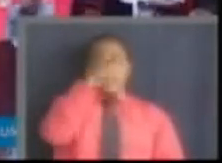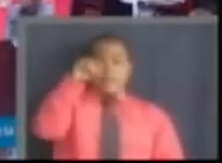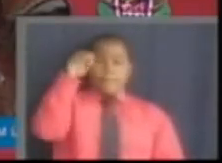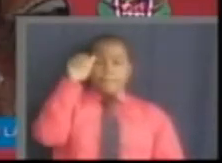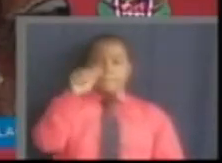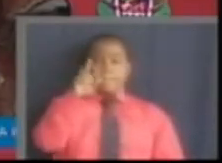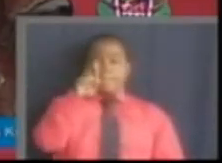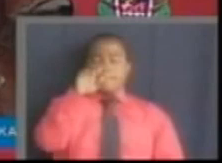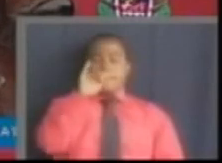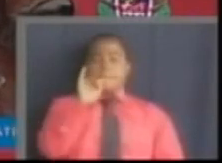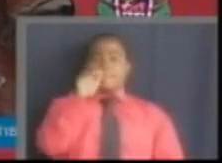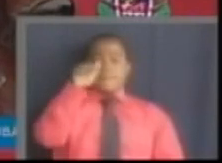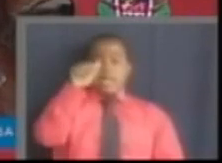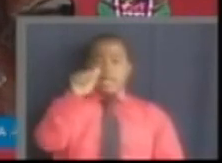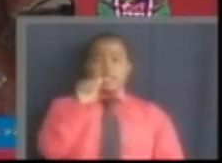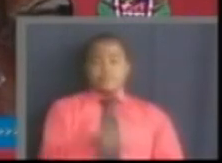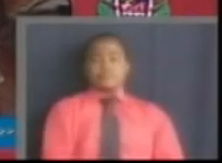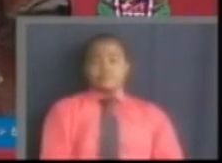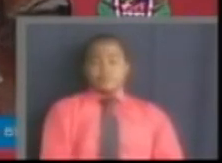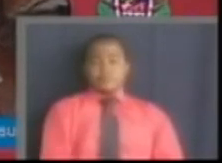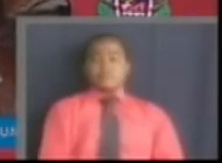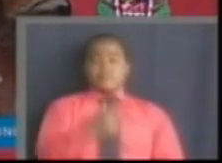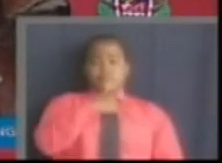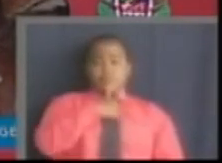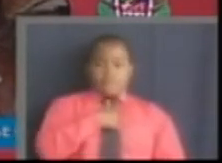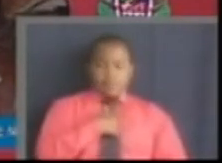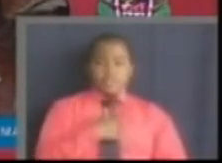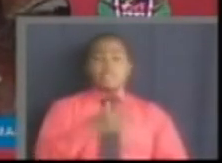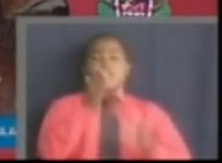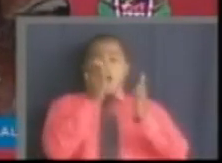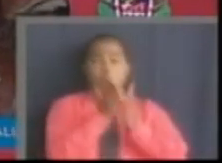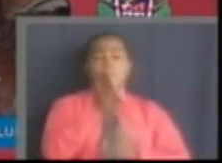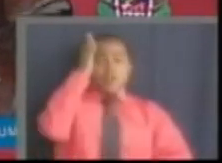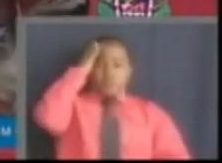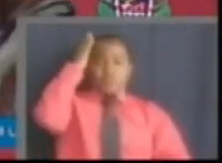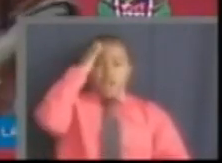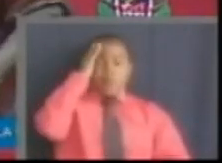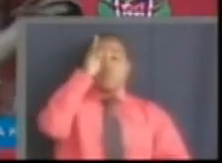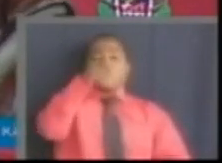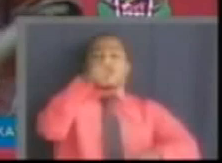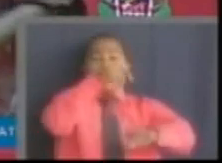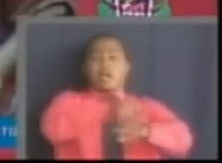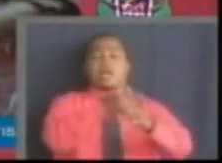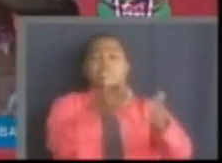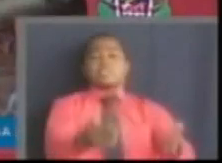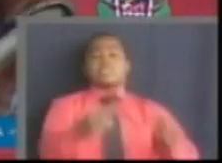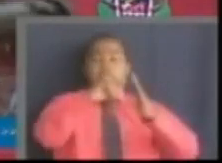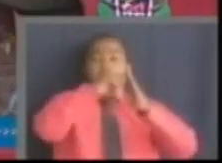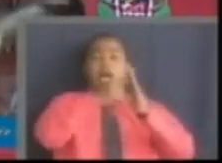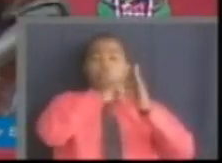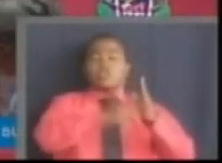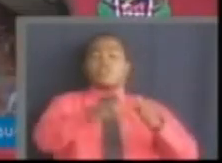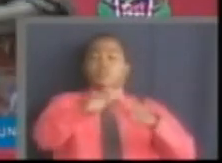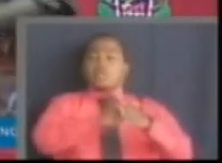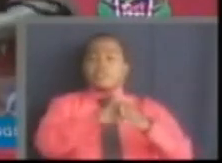Asante mheshimiwa mwenyekiti. Ninaomba ieleweke kwamba kuna wakati hizi kanuni tunazitumia kujilinda